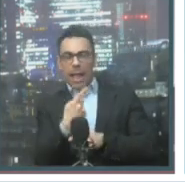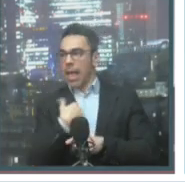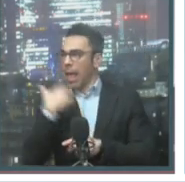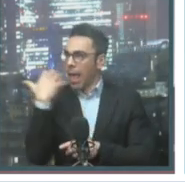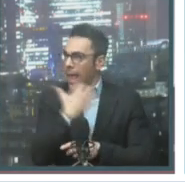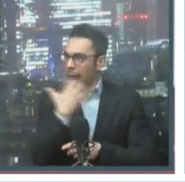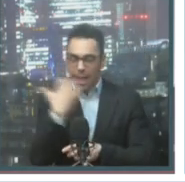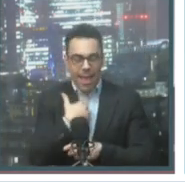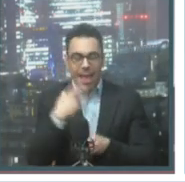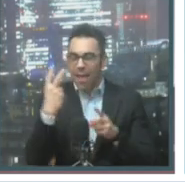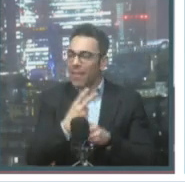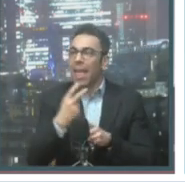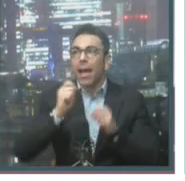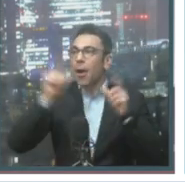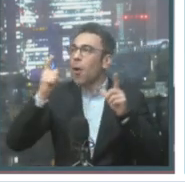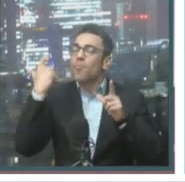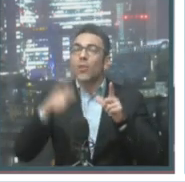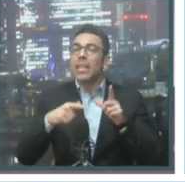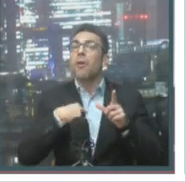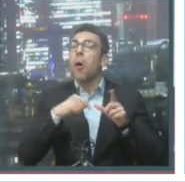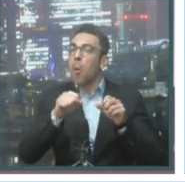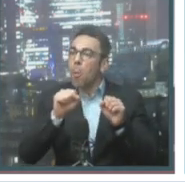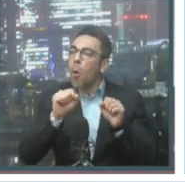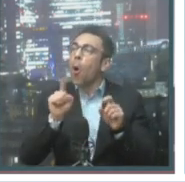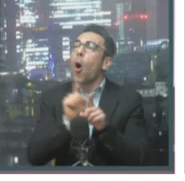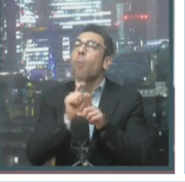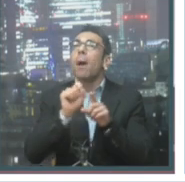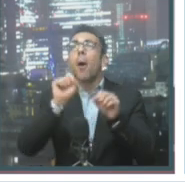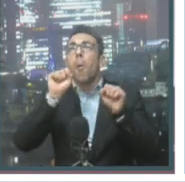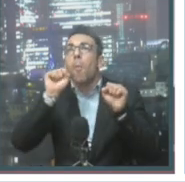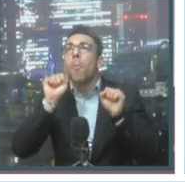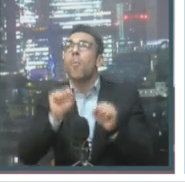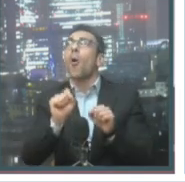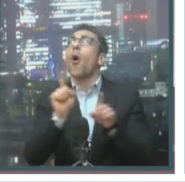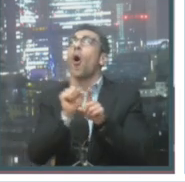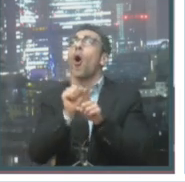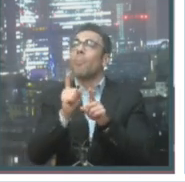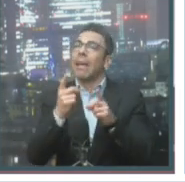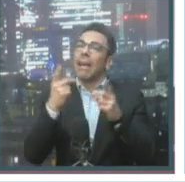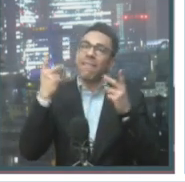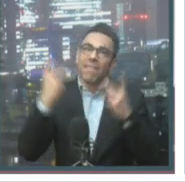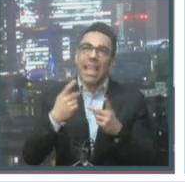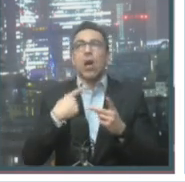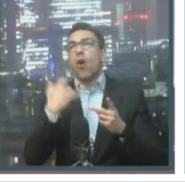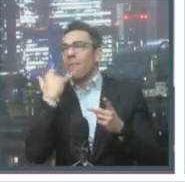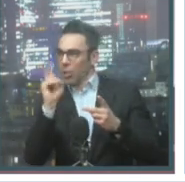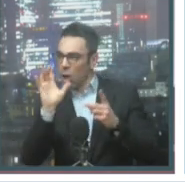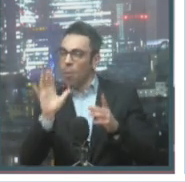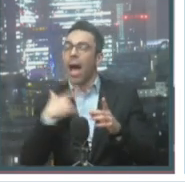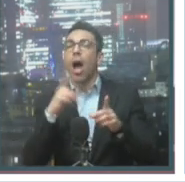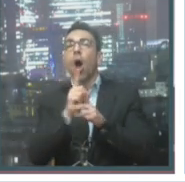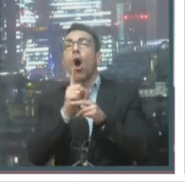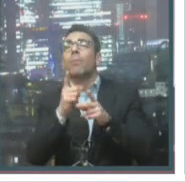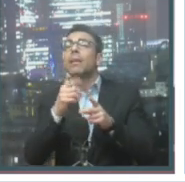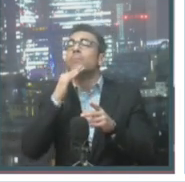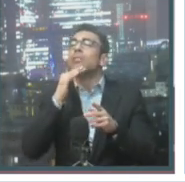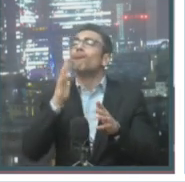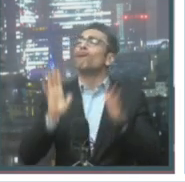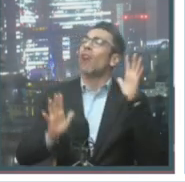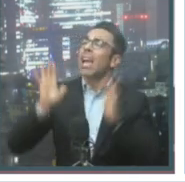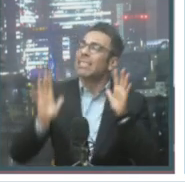anzi rimango sbalordito da quello che si può dire semplicemente facendo che semplicemente non è dei gesti